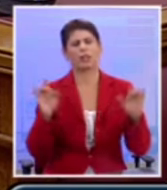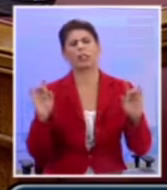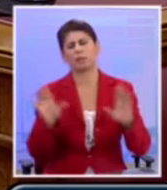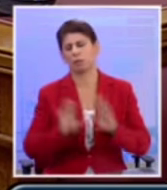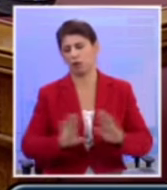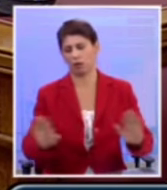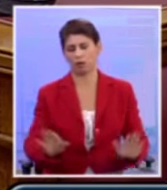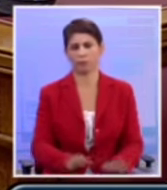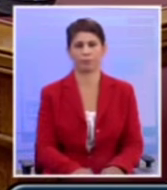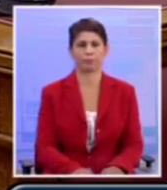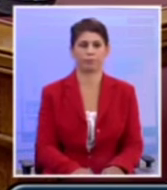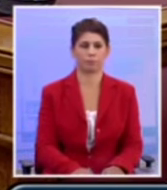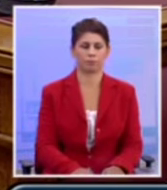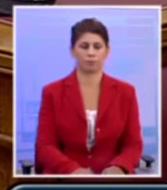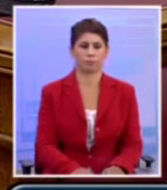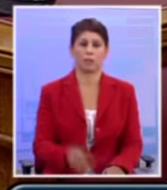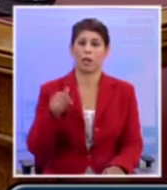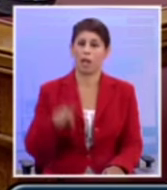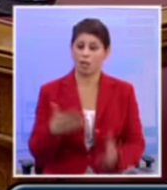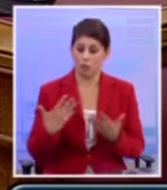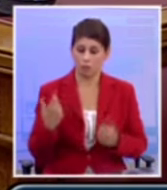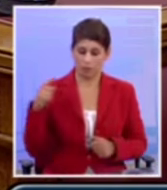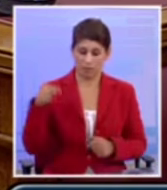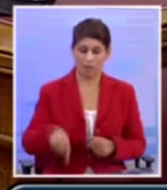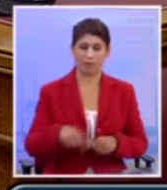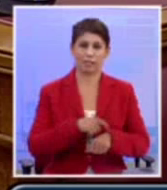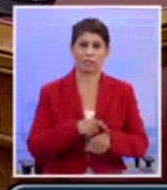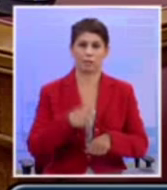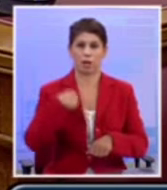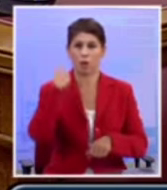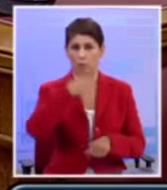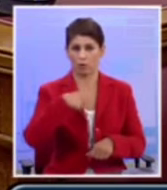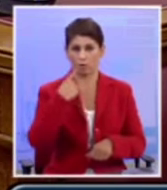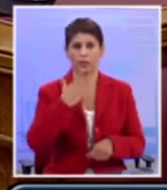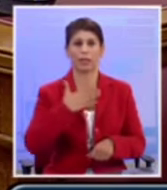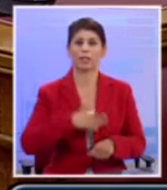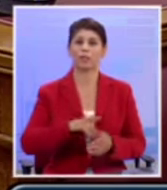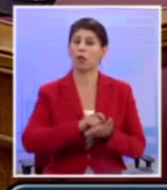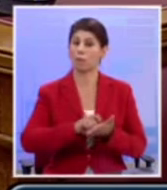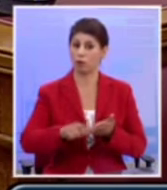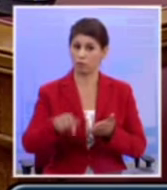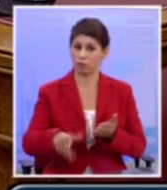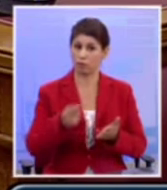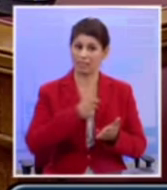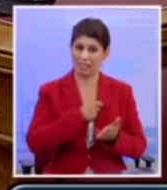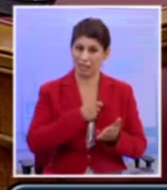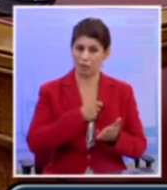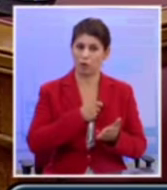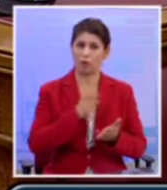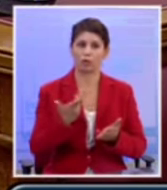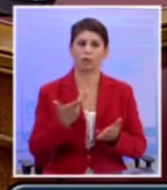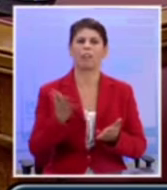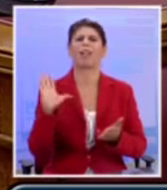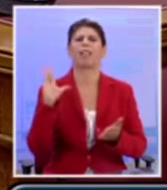άλλο. Εδώ που βρισκόμαστε, εγώ προσωπικά και θέλω να το υπογραμμίσω αυτό, πιστεύω ότι